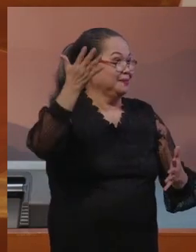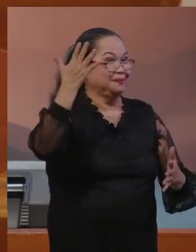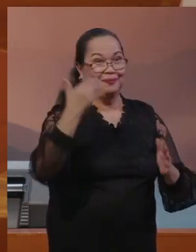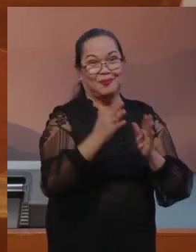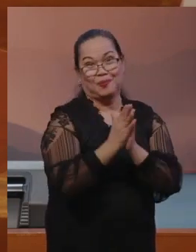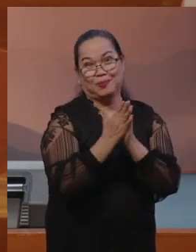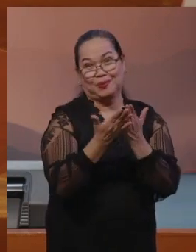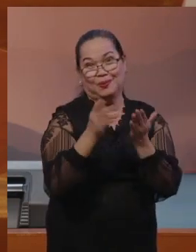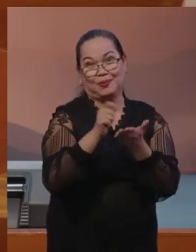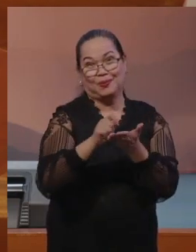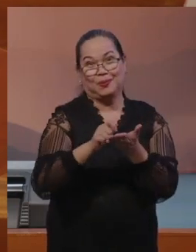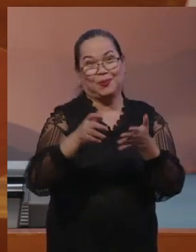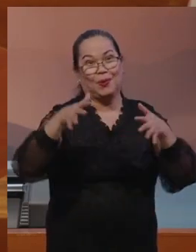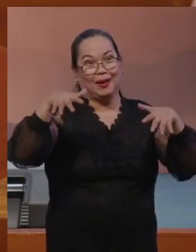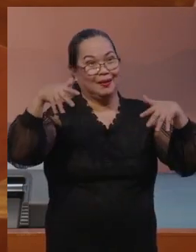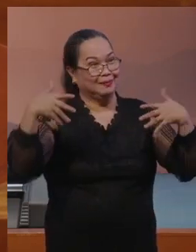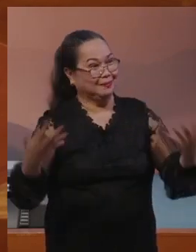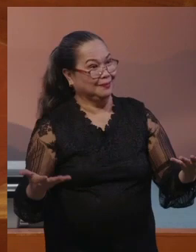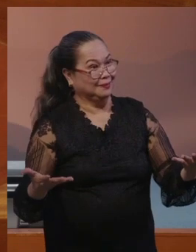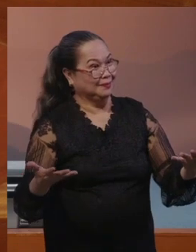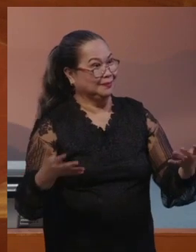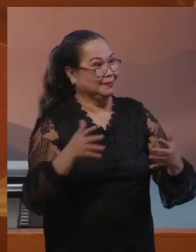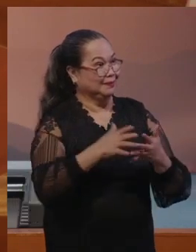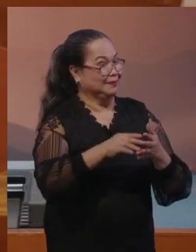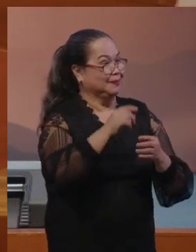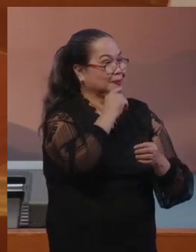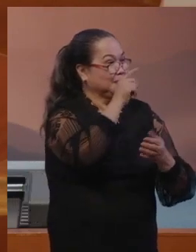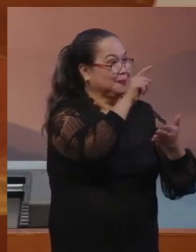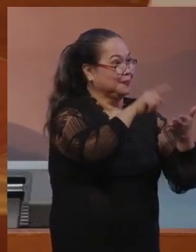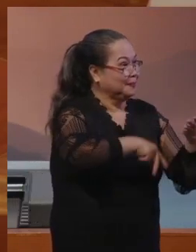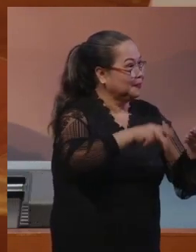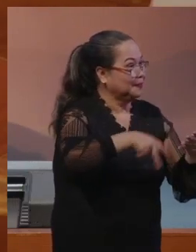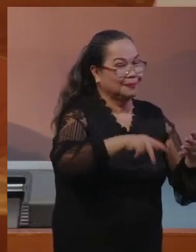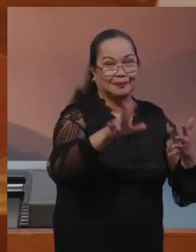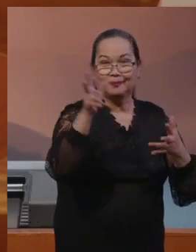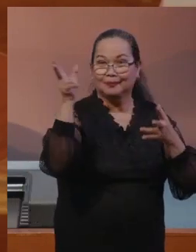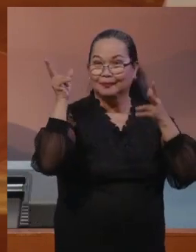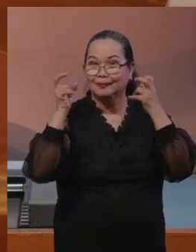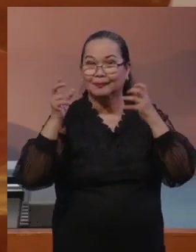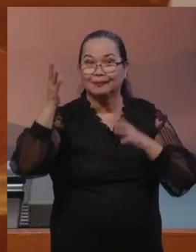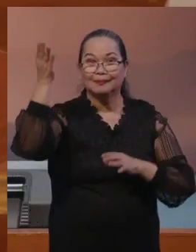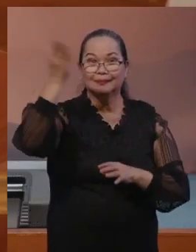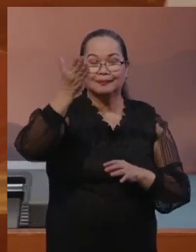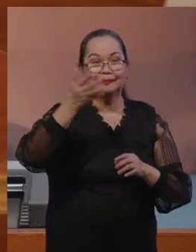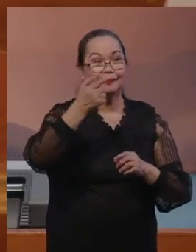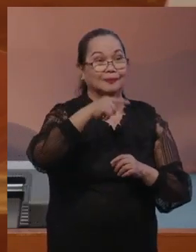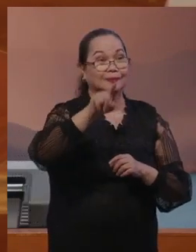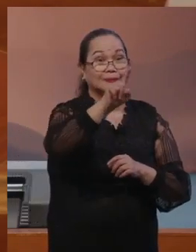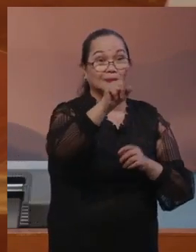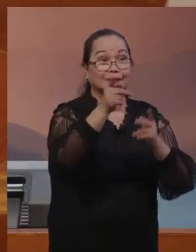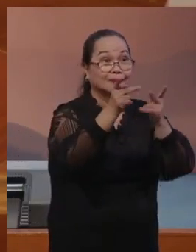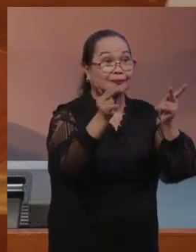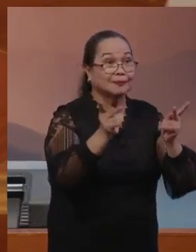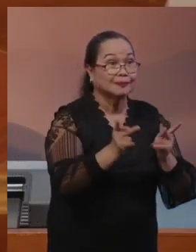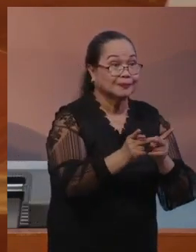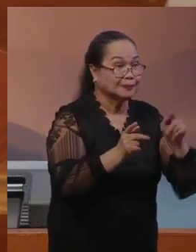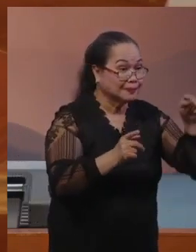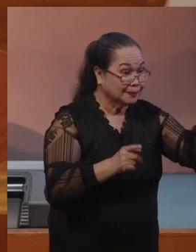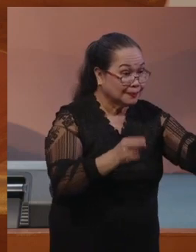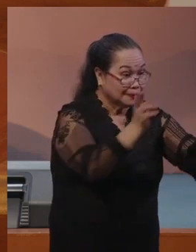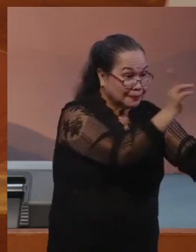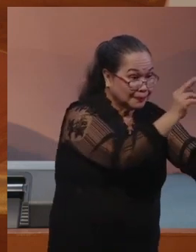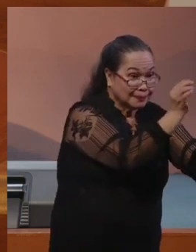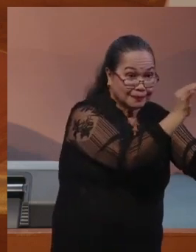eh. Wala siyang nabasang libro, wala siyang narinig na preacher. Nasa isang pagan society